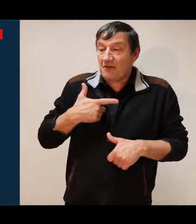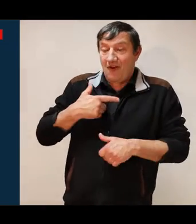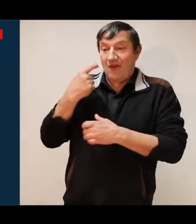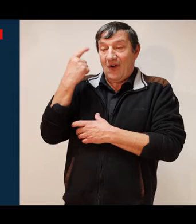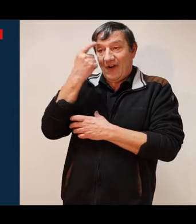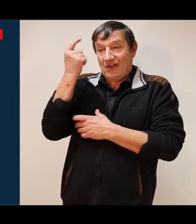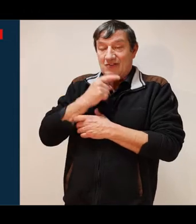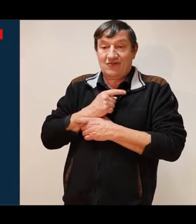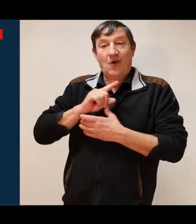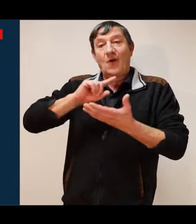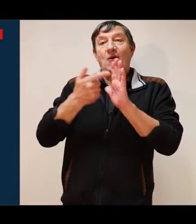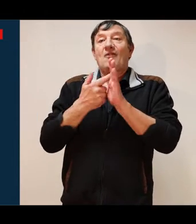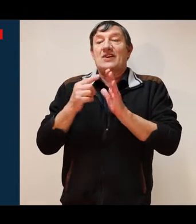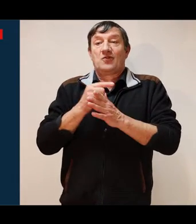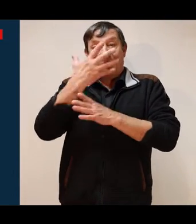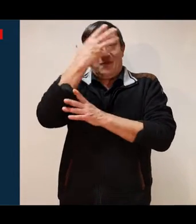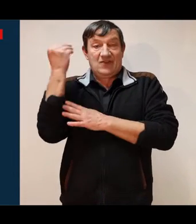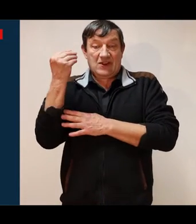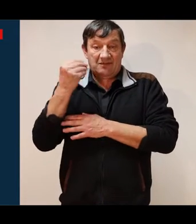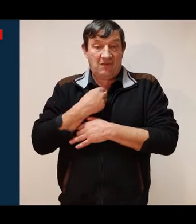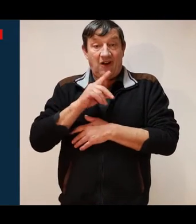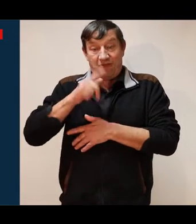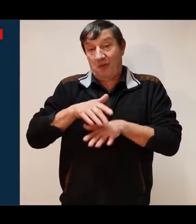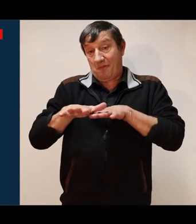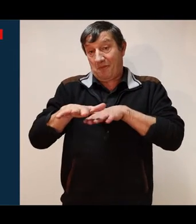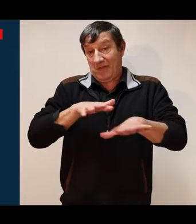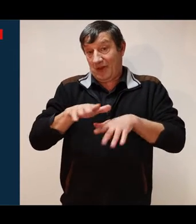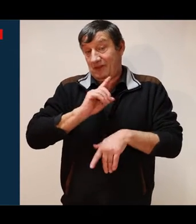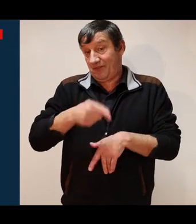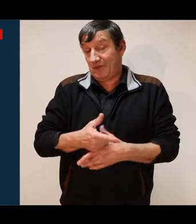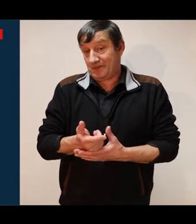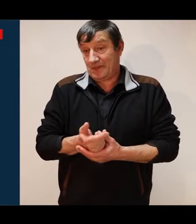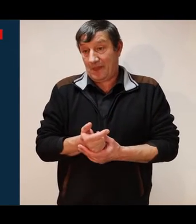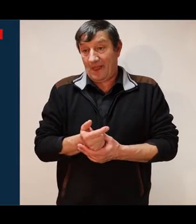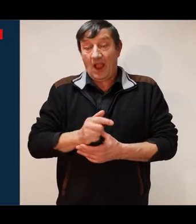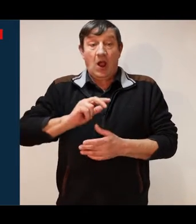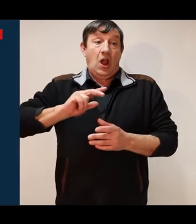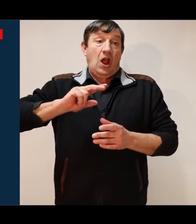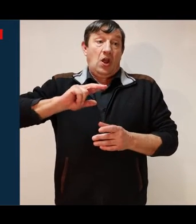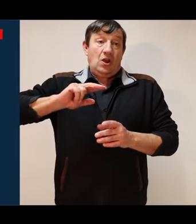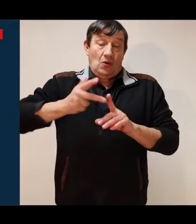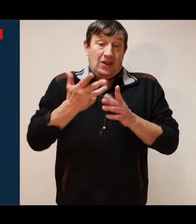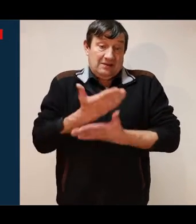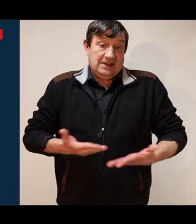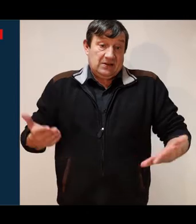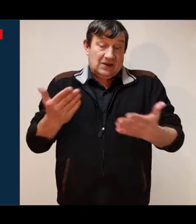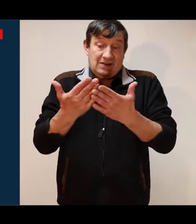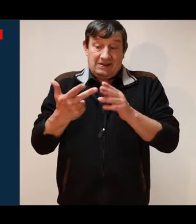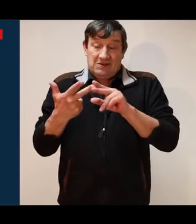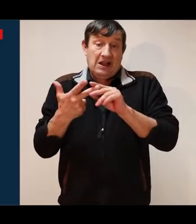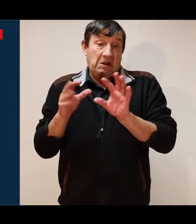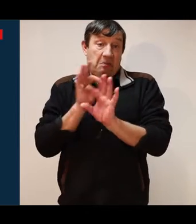la question de la reconversion professionnelle de façon méthodique. C'est ce qu'on va voir après. Et puis, effectivement, il y a un contexte un peu